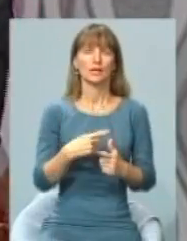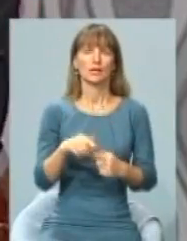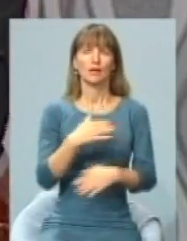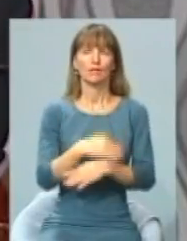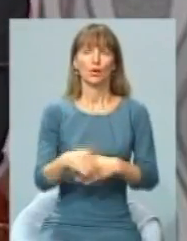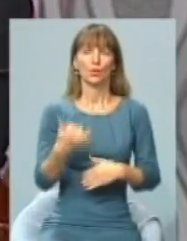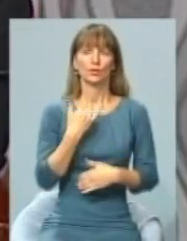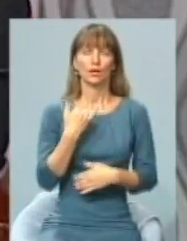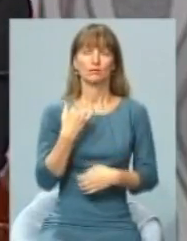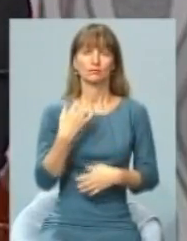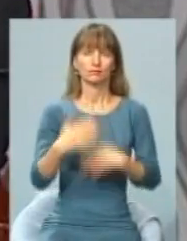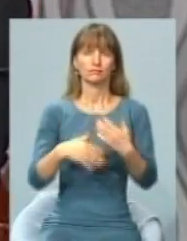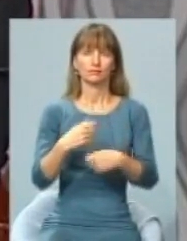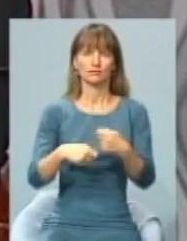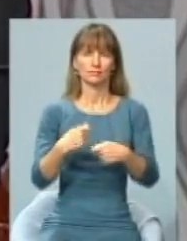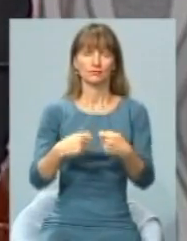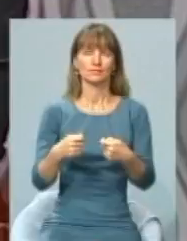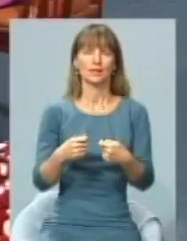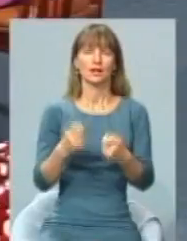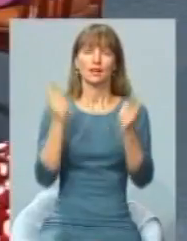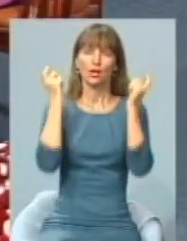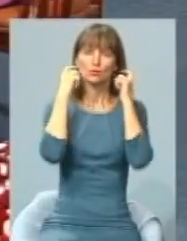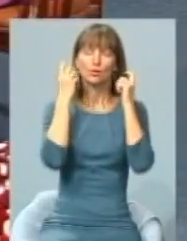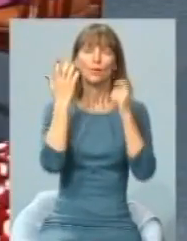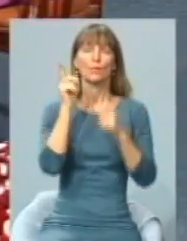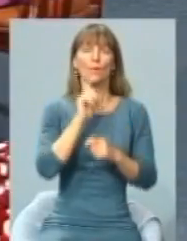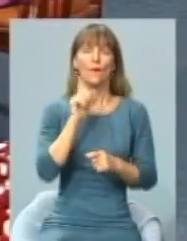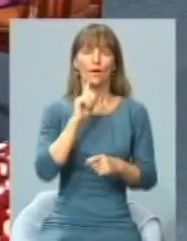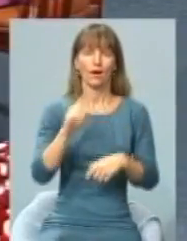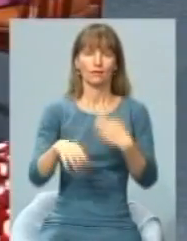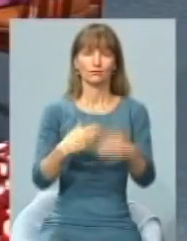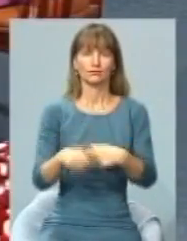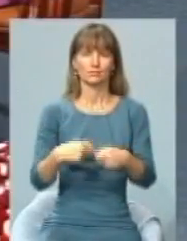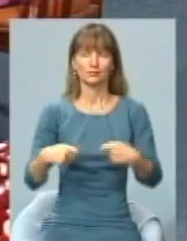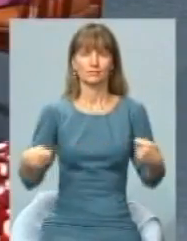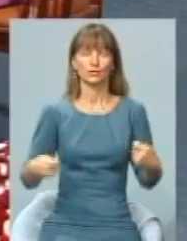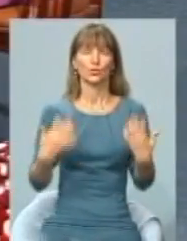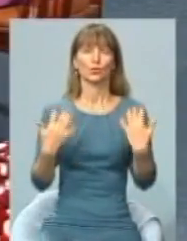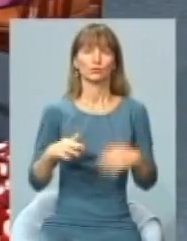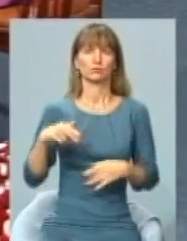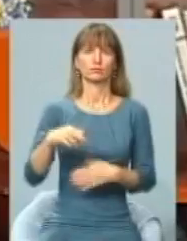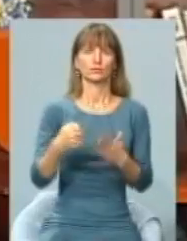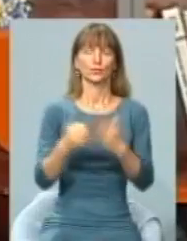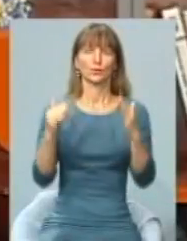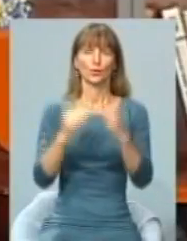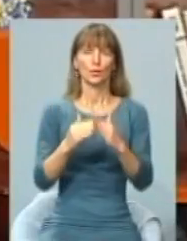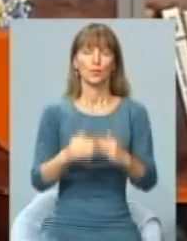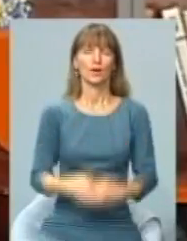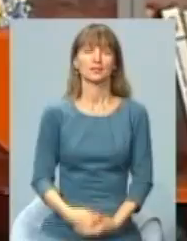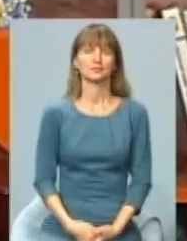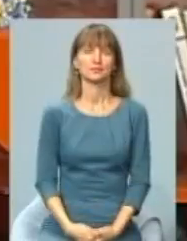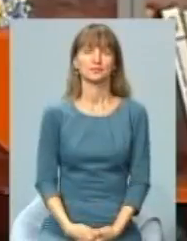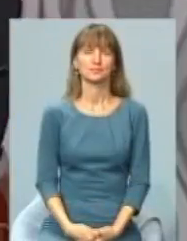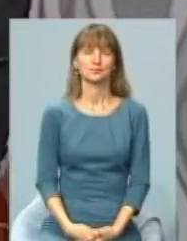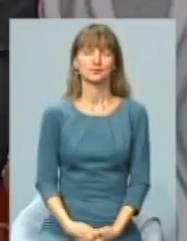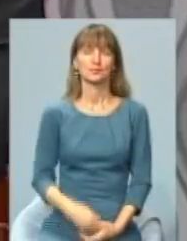тебе отакий от комочок навушників, які ти просто поки розв'яжеш, поки розплутаєш, ти вже і доберешся до будинка або до якогось місця